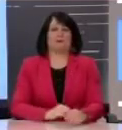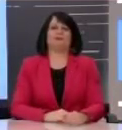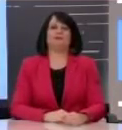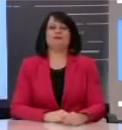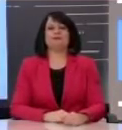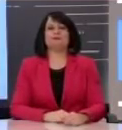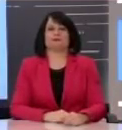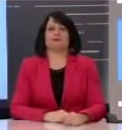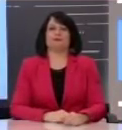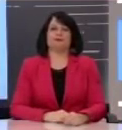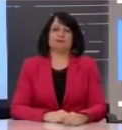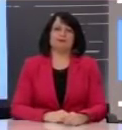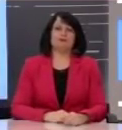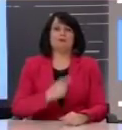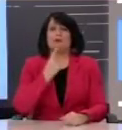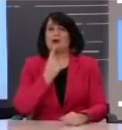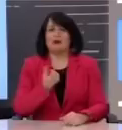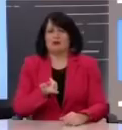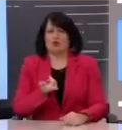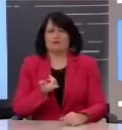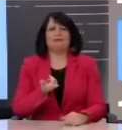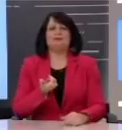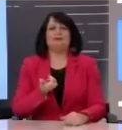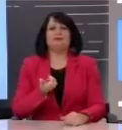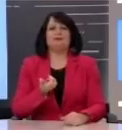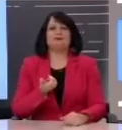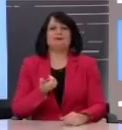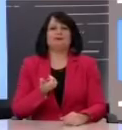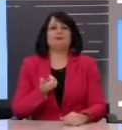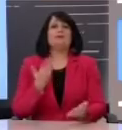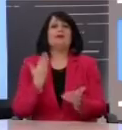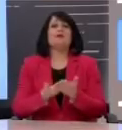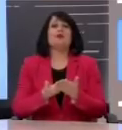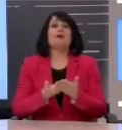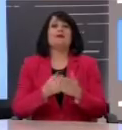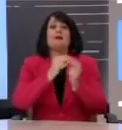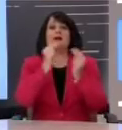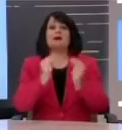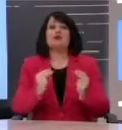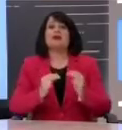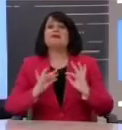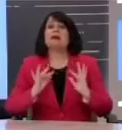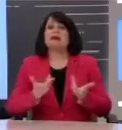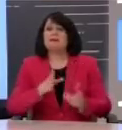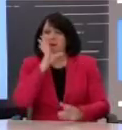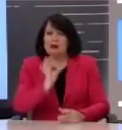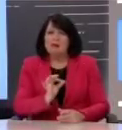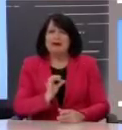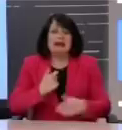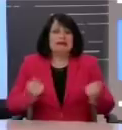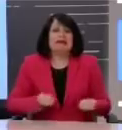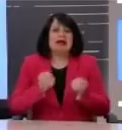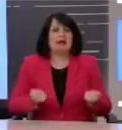Να αναφερθώ δηλαδή, αν θέλετε, στα απτά αποτελέσματα, στα πραγματικά